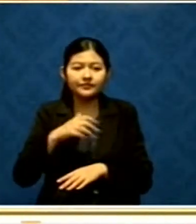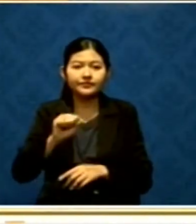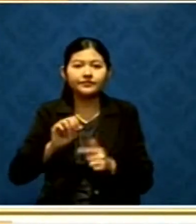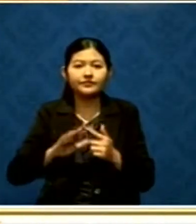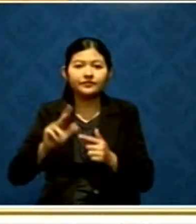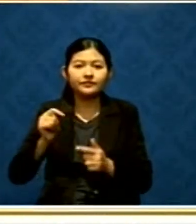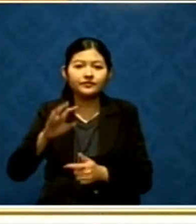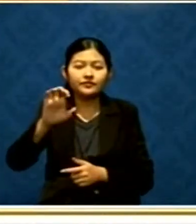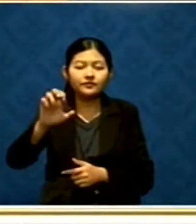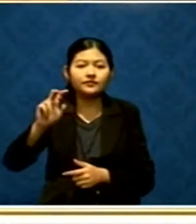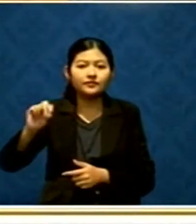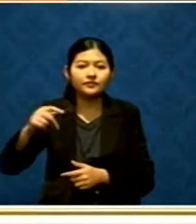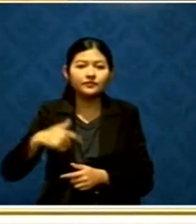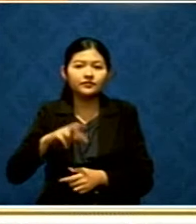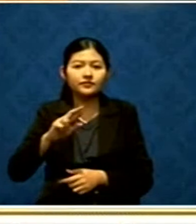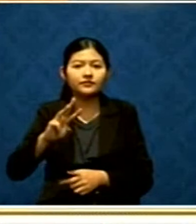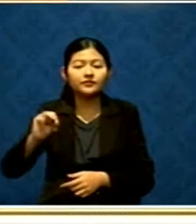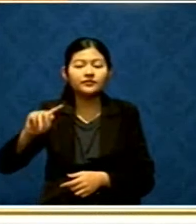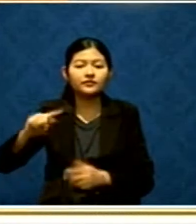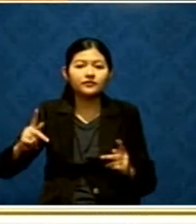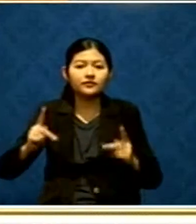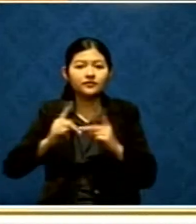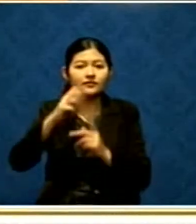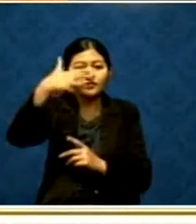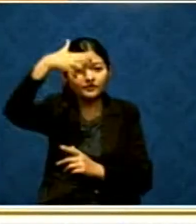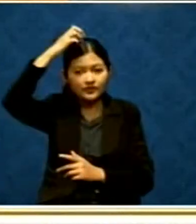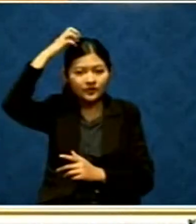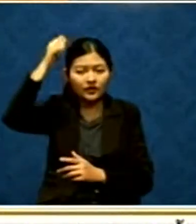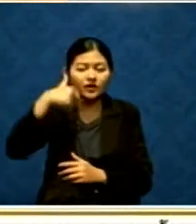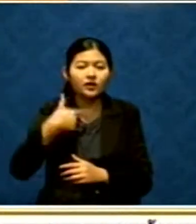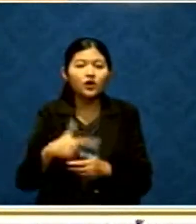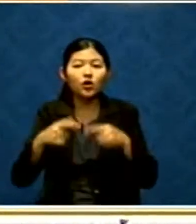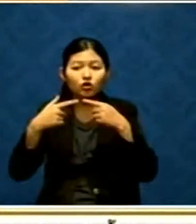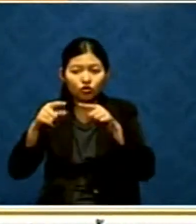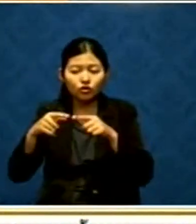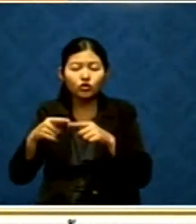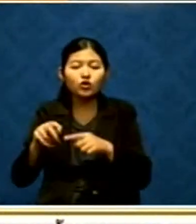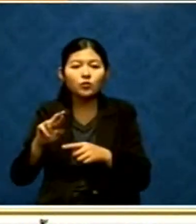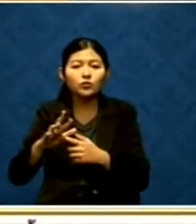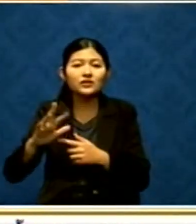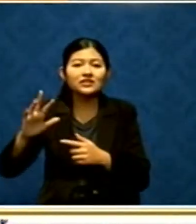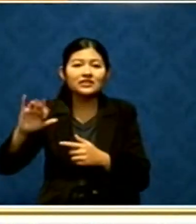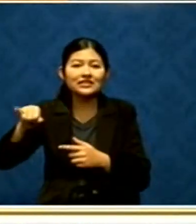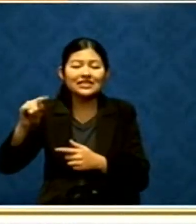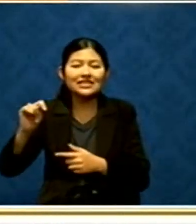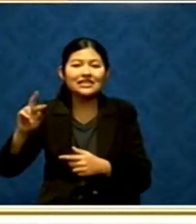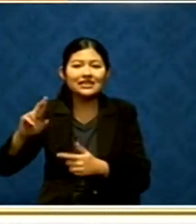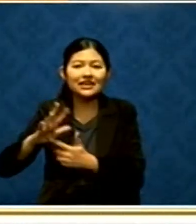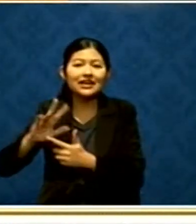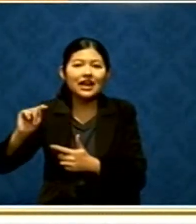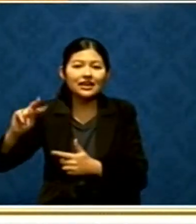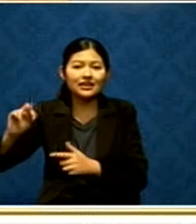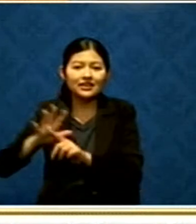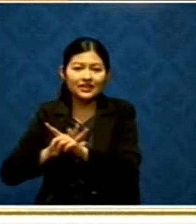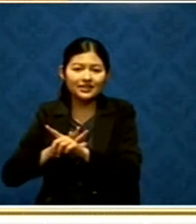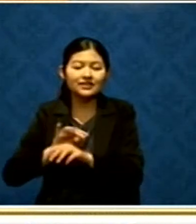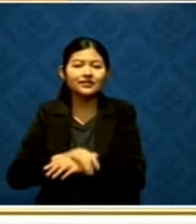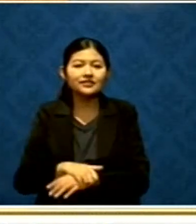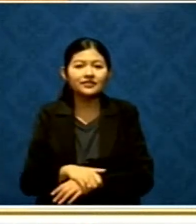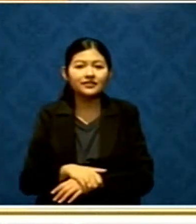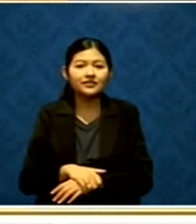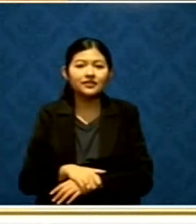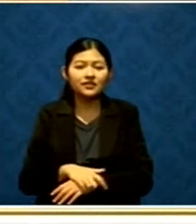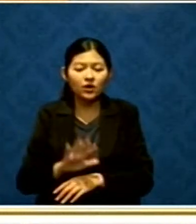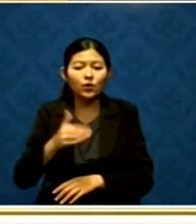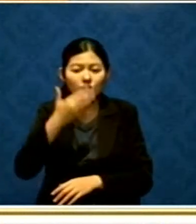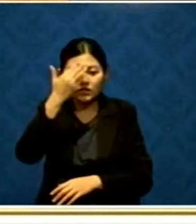งรัฐมนตรีว่าการกระทรวงกลาโหมตอบเพื่อนสมาชิกคุณจิรัตอย่างนี้ครับจริงๆต้องลืมไปนะว่า